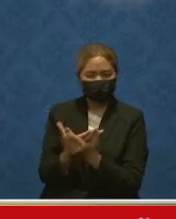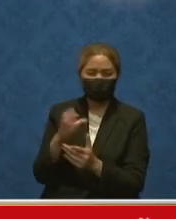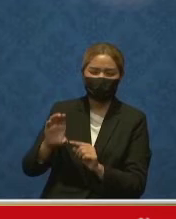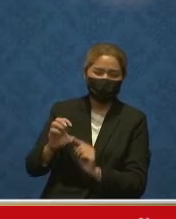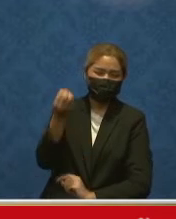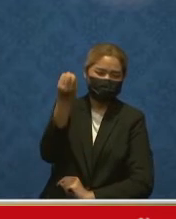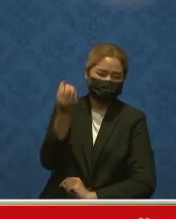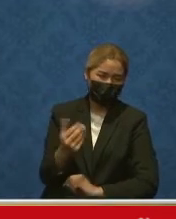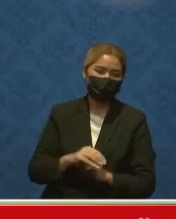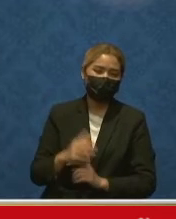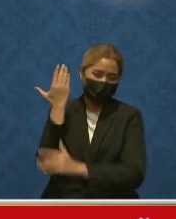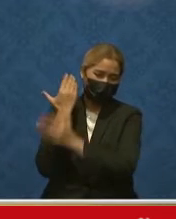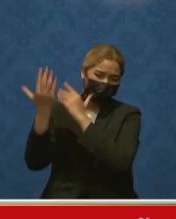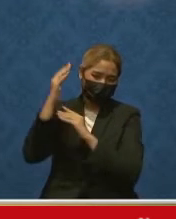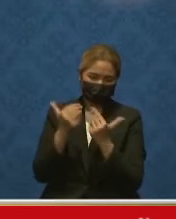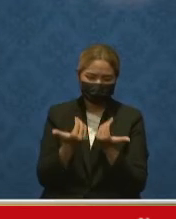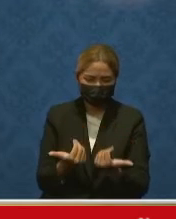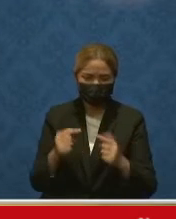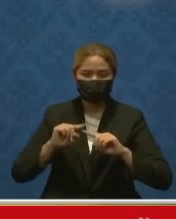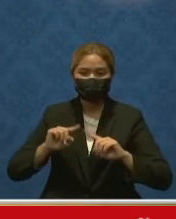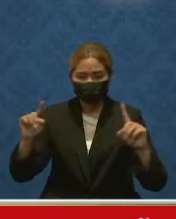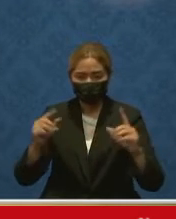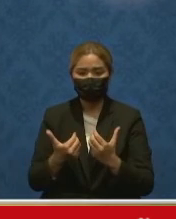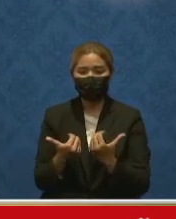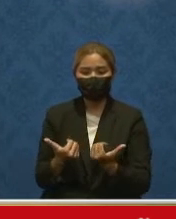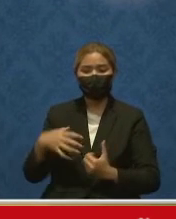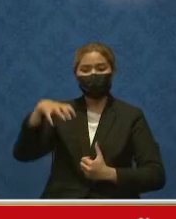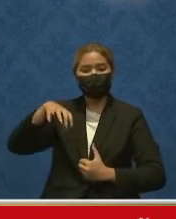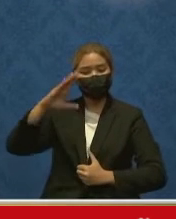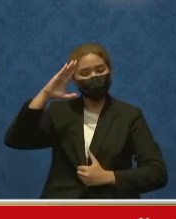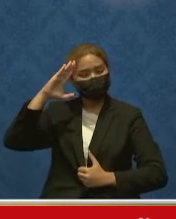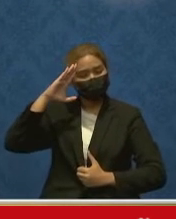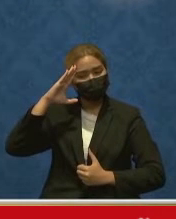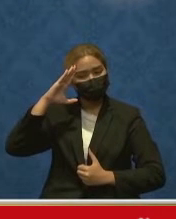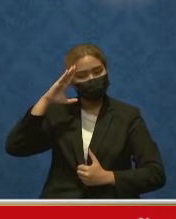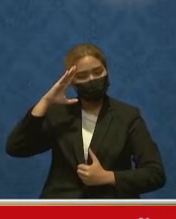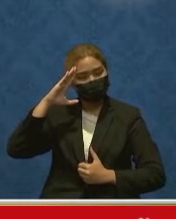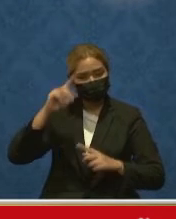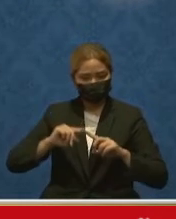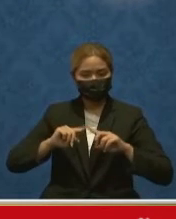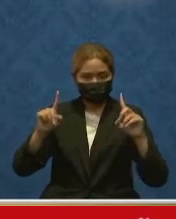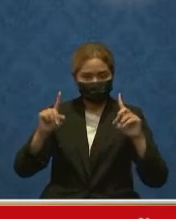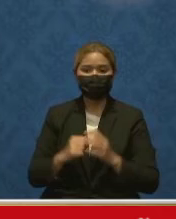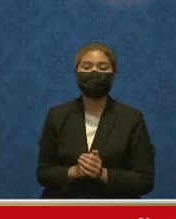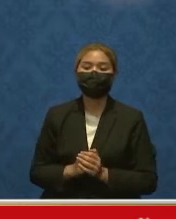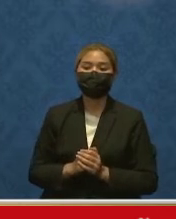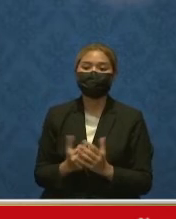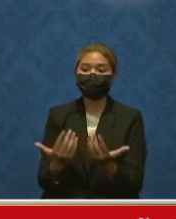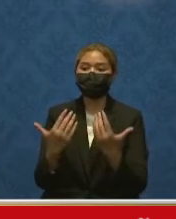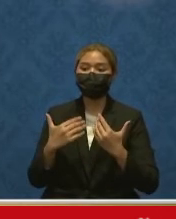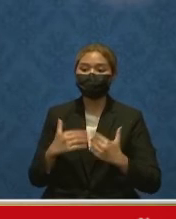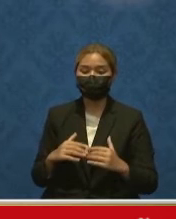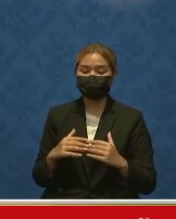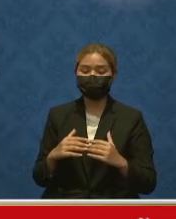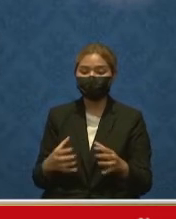กองทัพกำลังเดินไปทิศทางไหนถ้าไปครับก็ไม่นะกองบัญชาการกองทัพไทยก็เอากับเขา